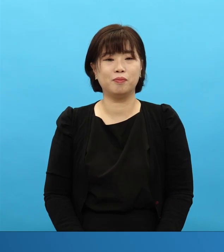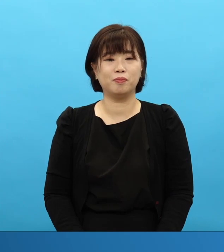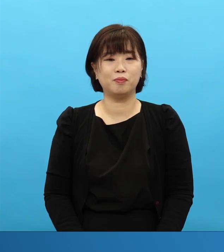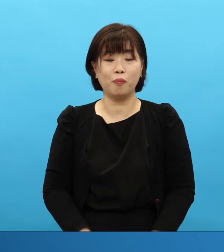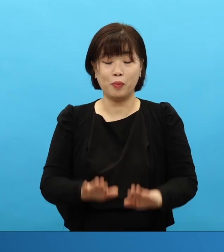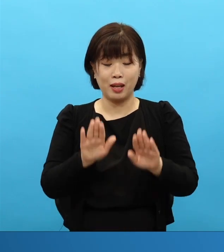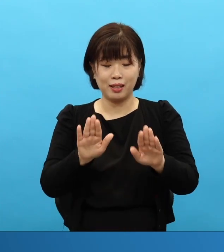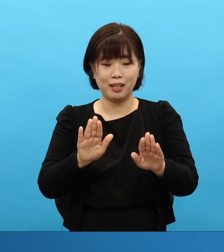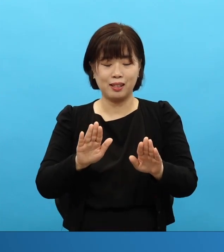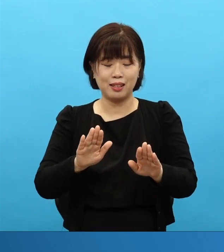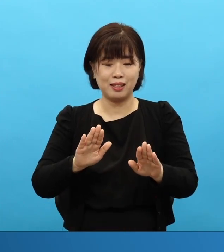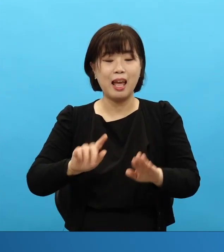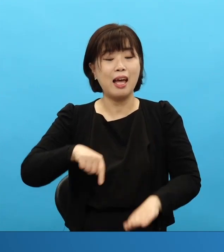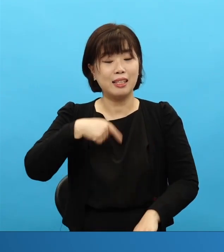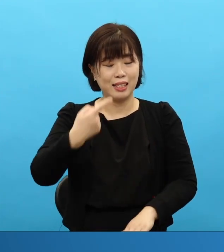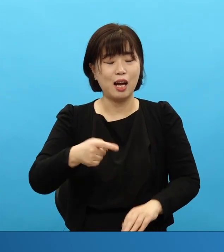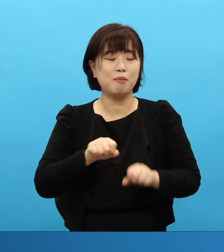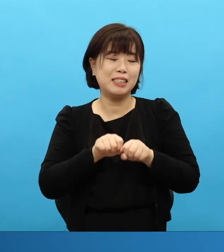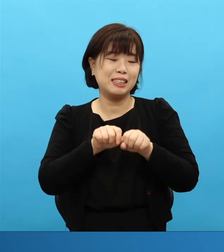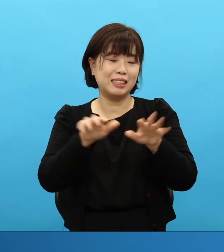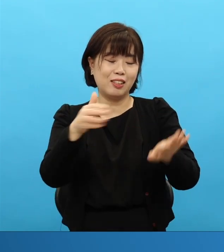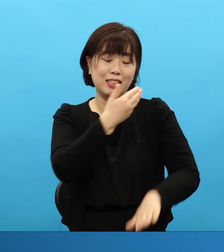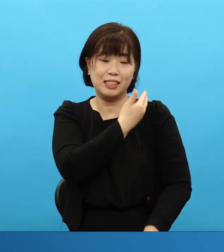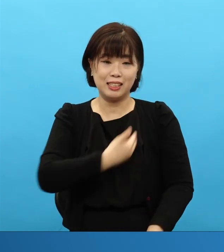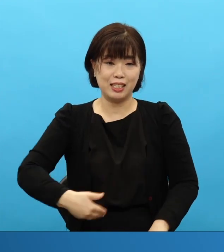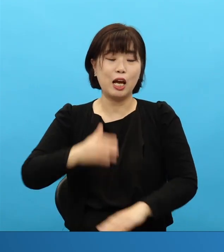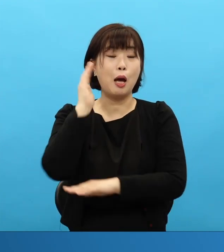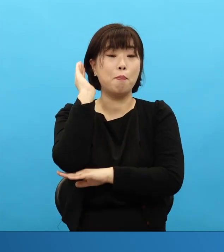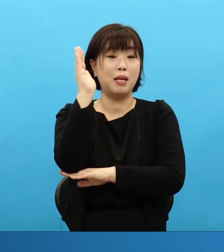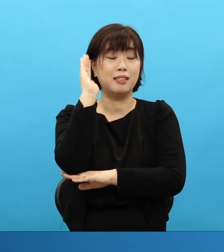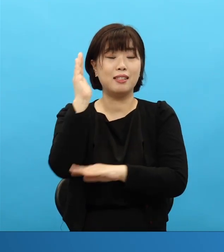흩어진 제자 나오세요. Let's do scattered disciple message.